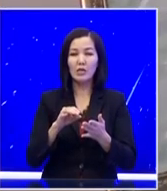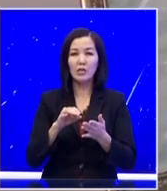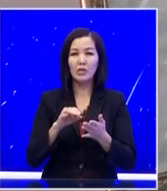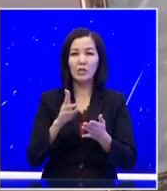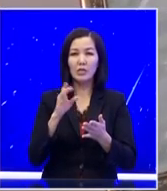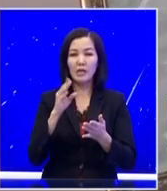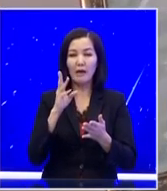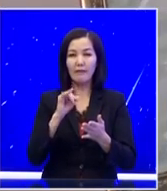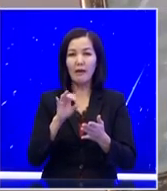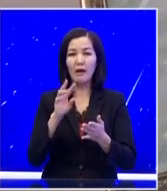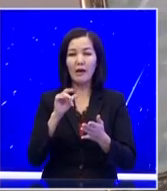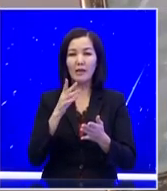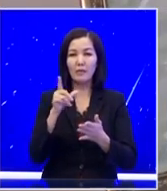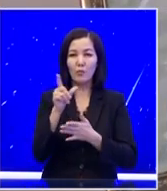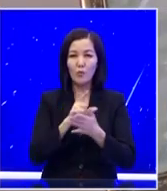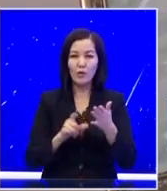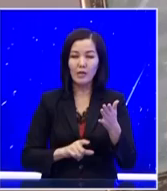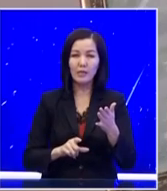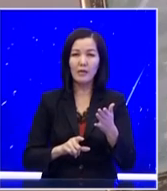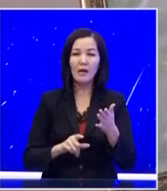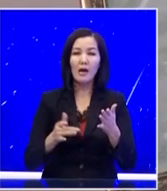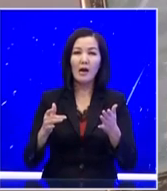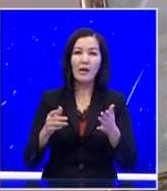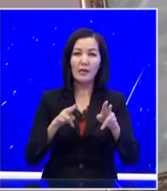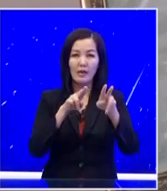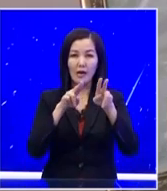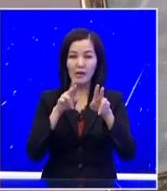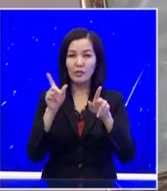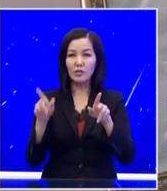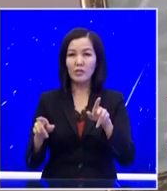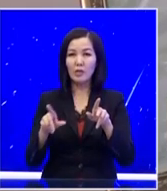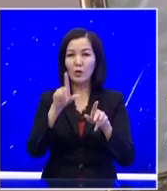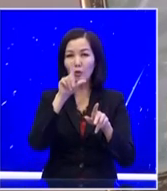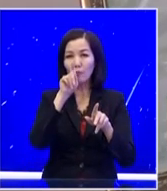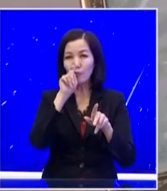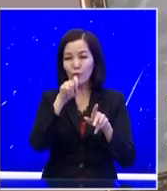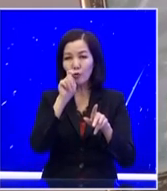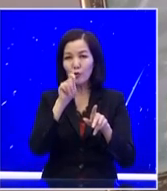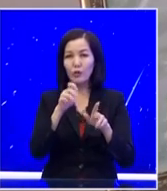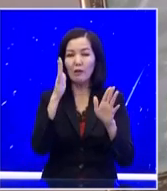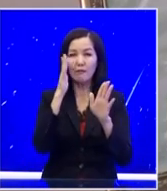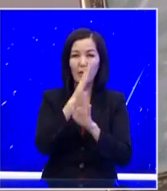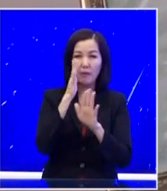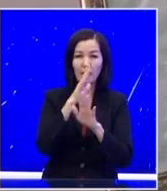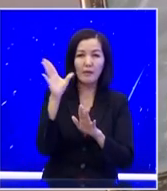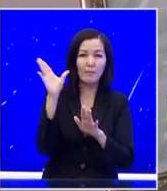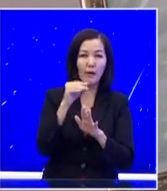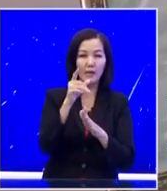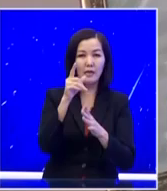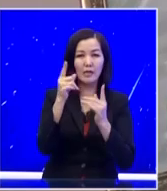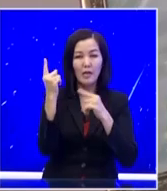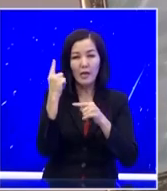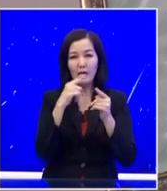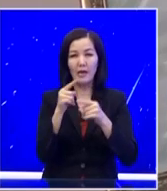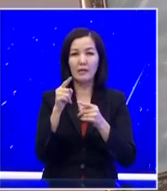өзінің өлең жолдарында аңшының, бүркіттің, түлкінің табиғат көрінісін өлең жолдарымен жеткізсе, Сымбат